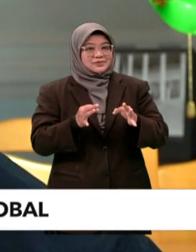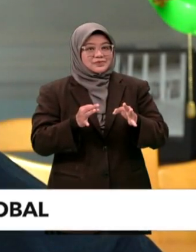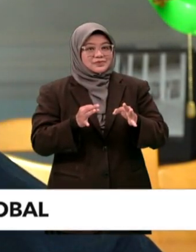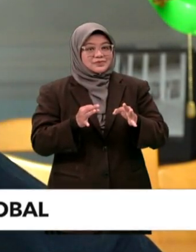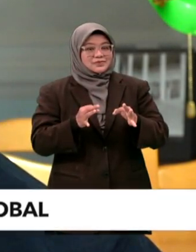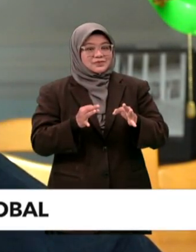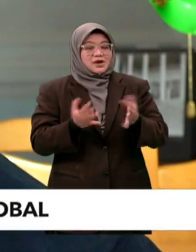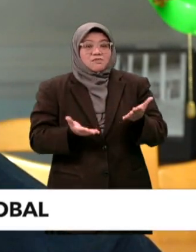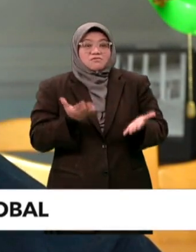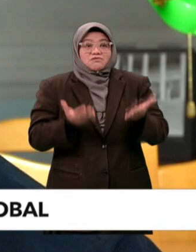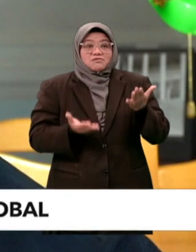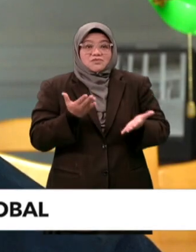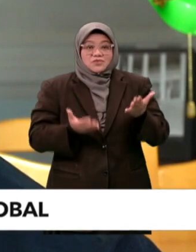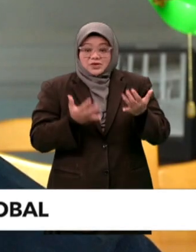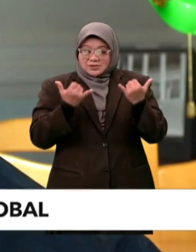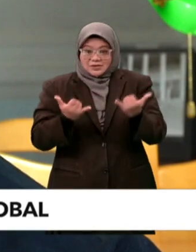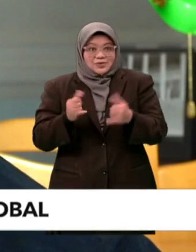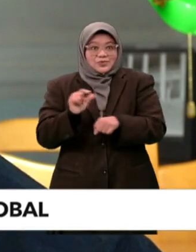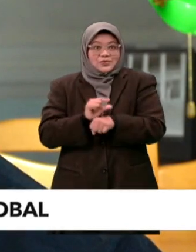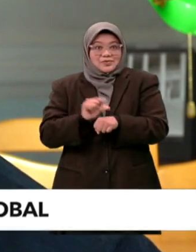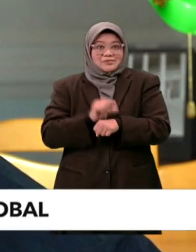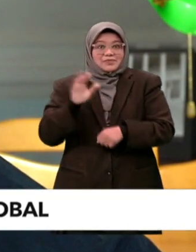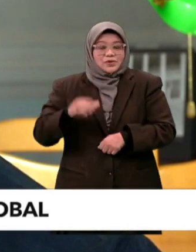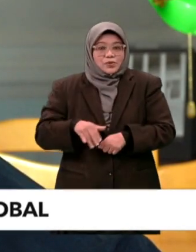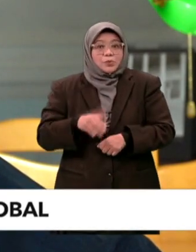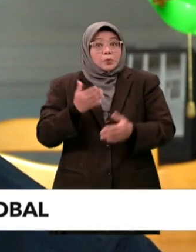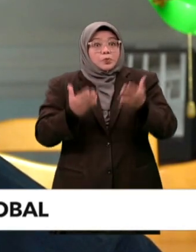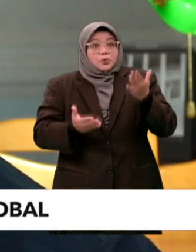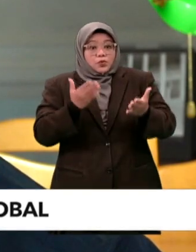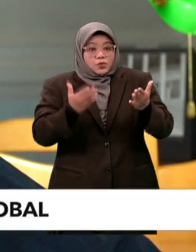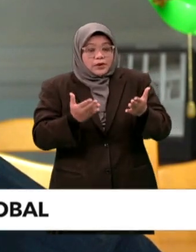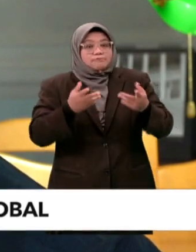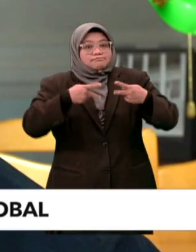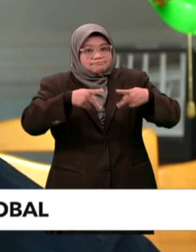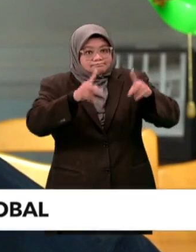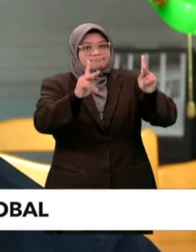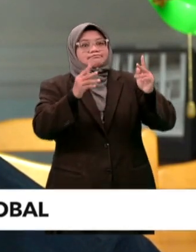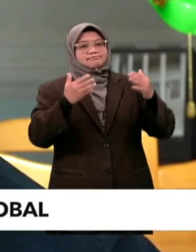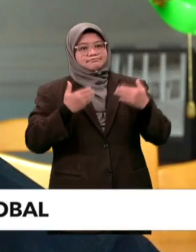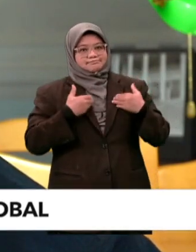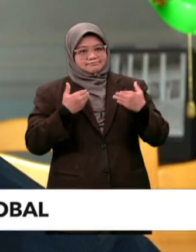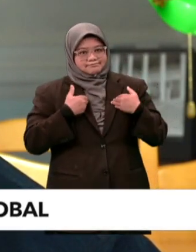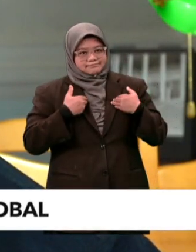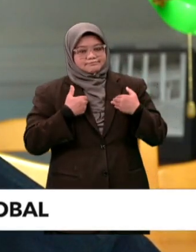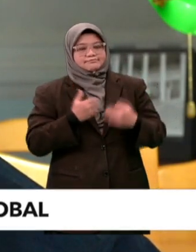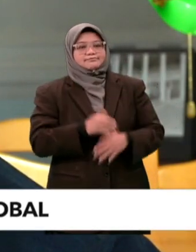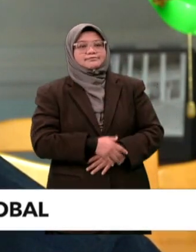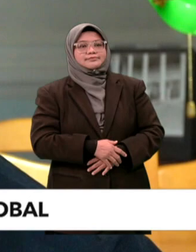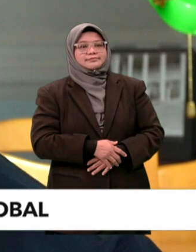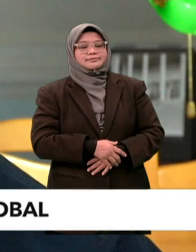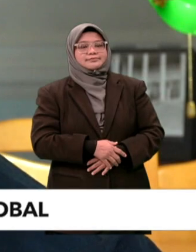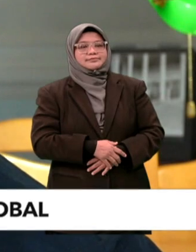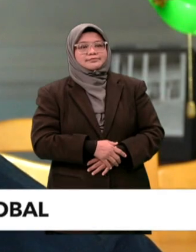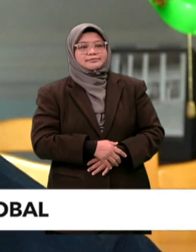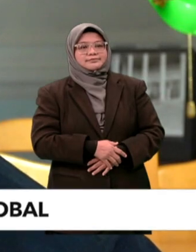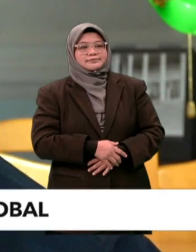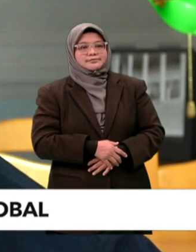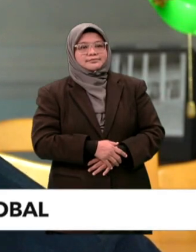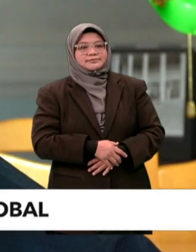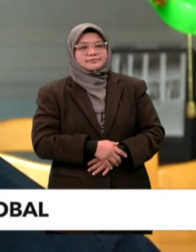kemungkinan bukan sekarang Tapi itu ada berpotensi selalu ada berpotensi Jadi